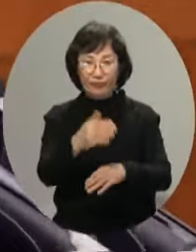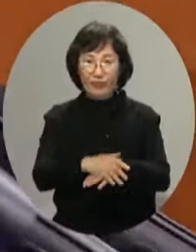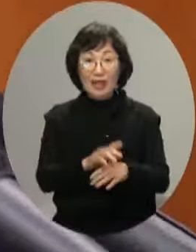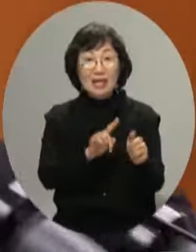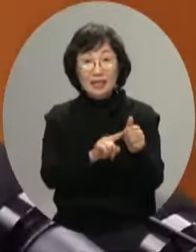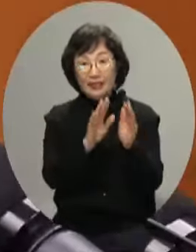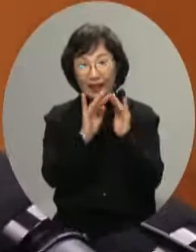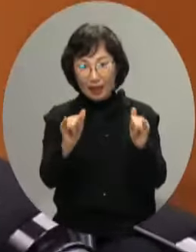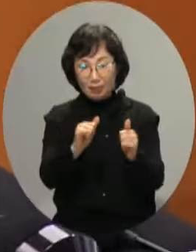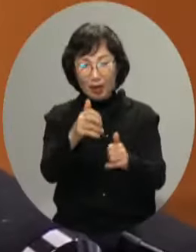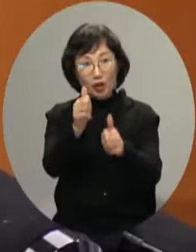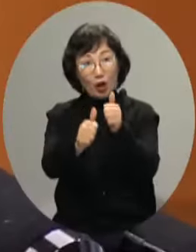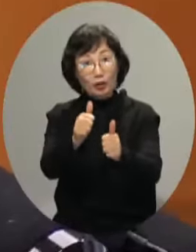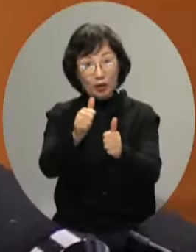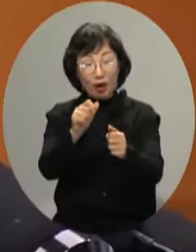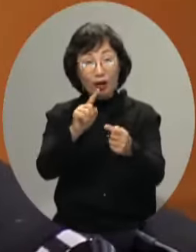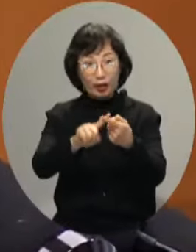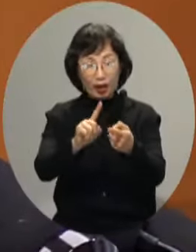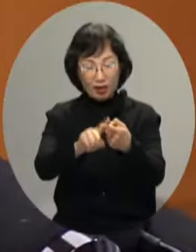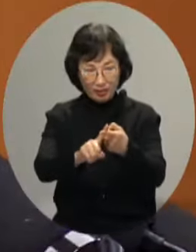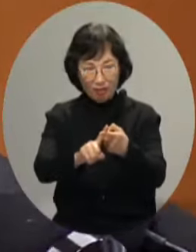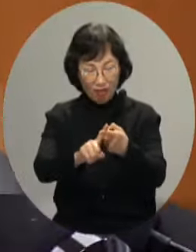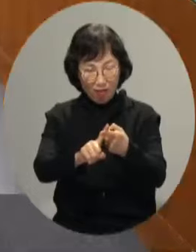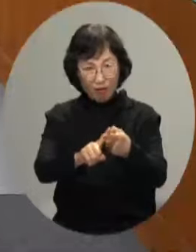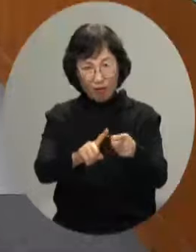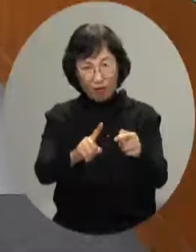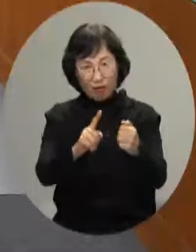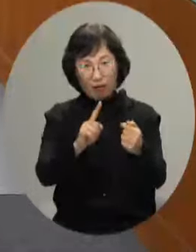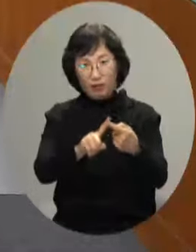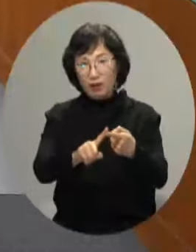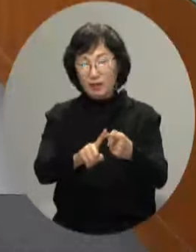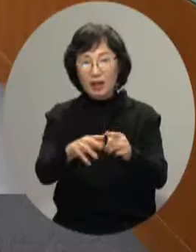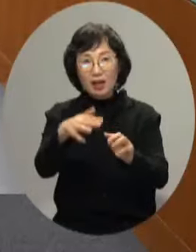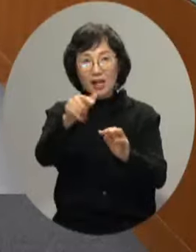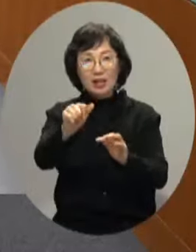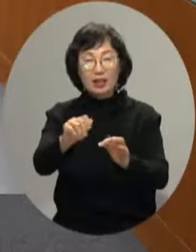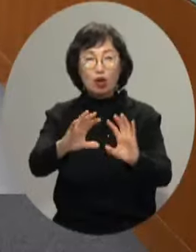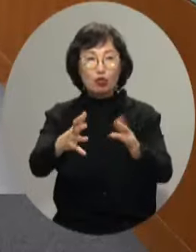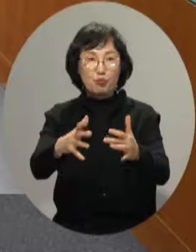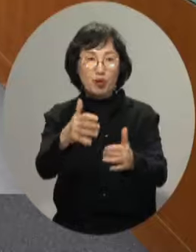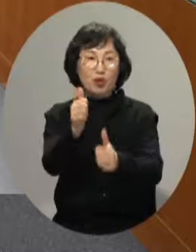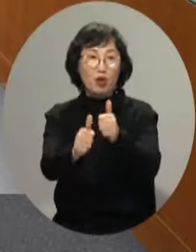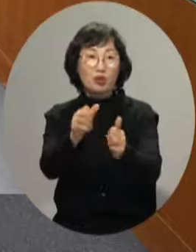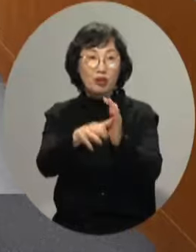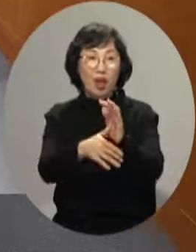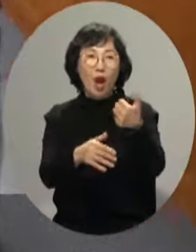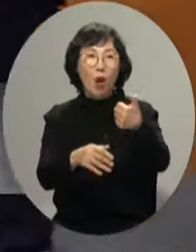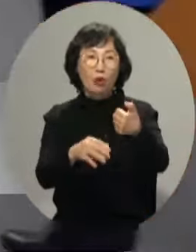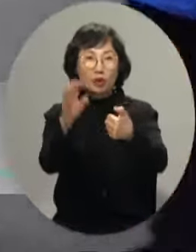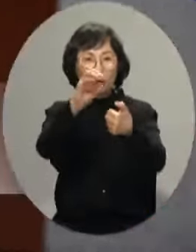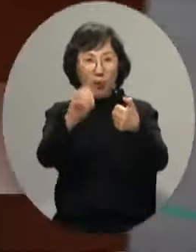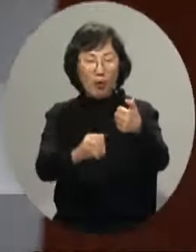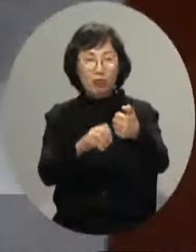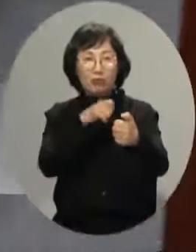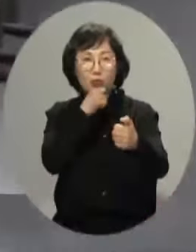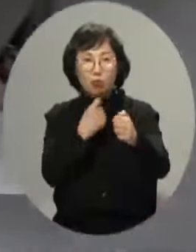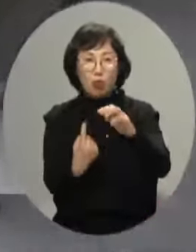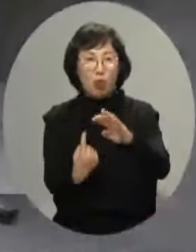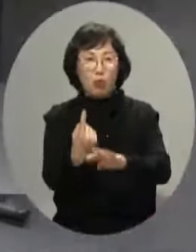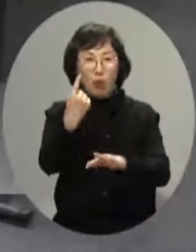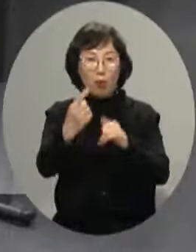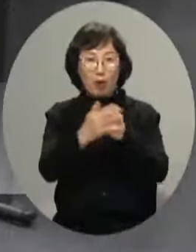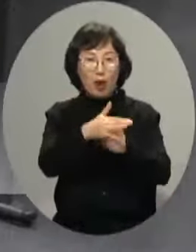후보는 결선이 치러질 것이라는 예상을 비웃듯 1차 국민 경선에서 50%가 넘는 득표로